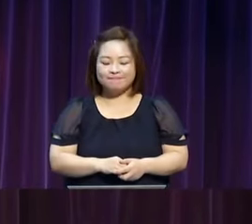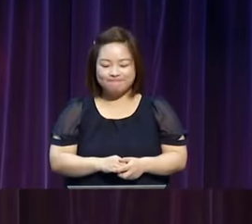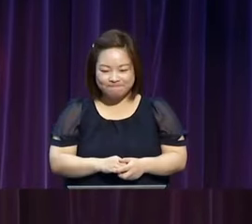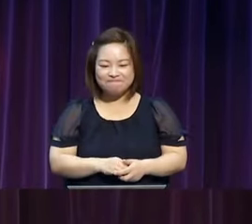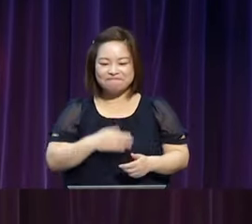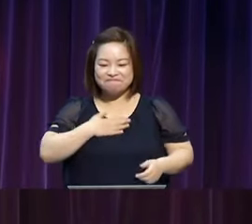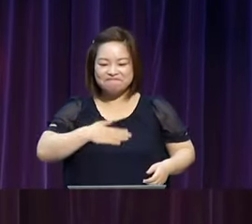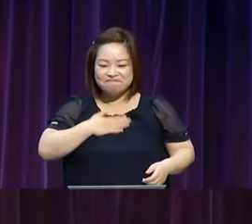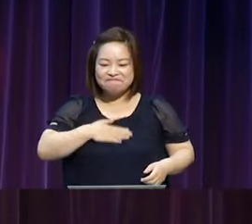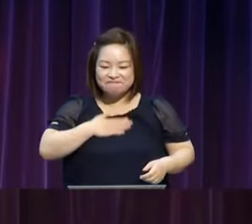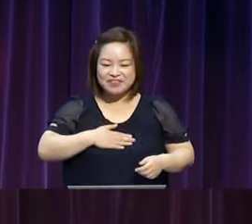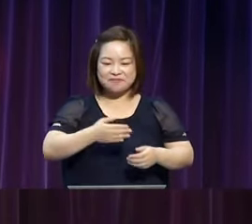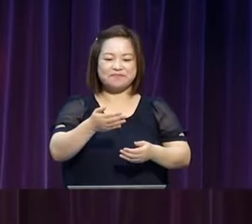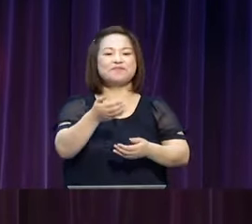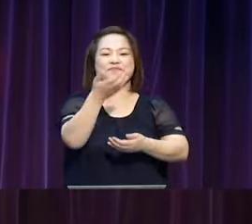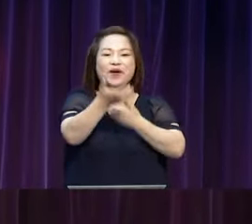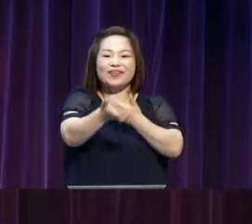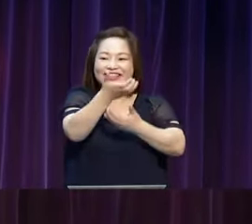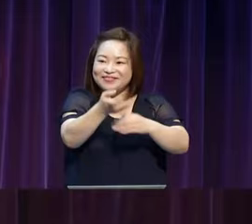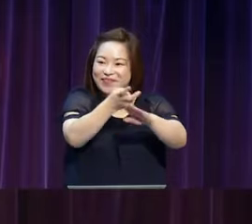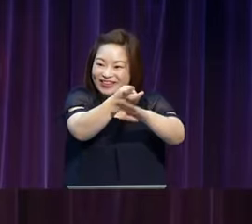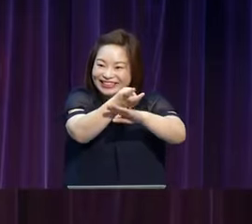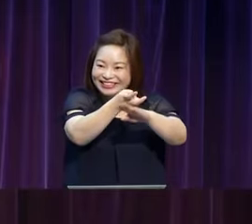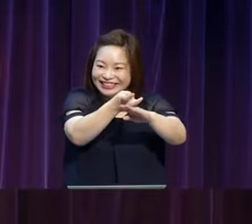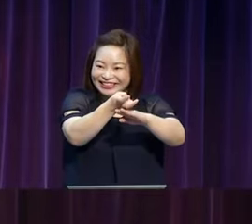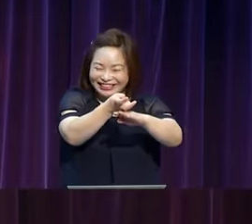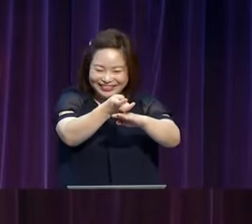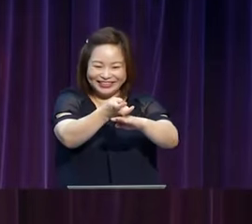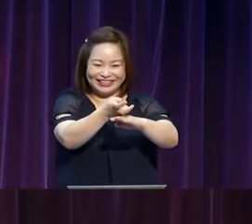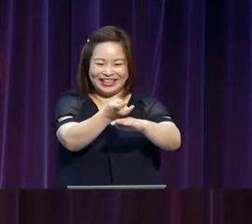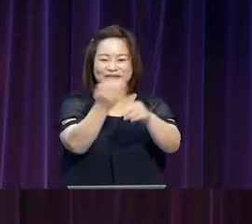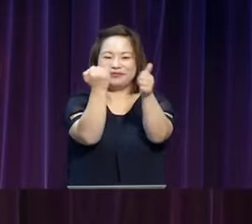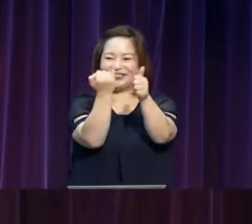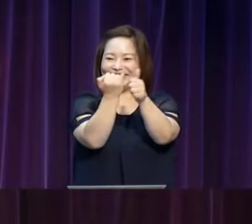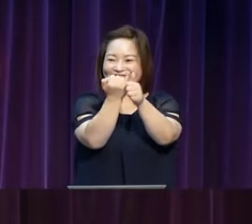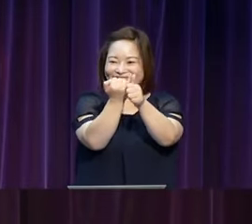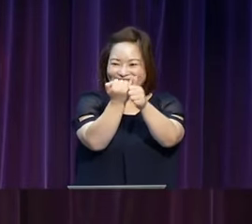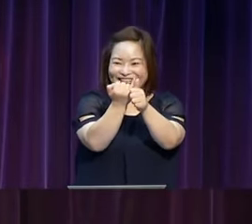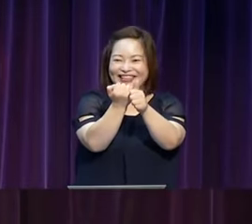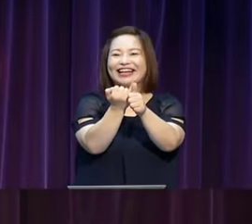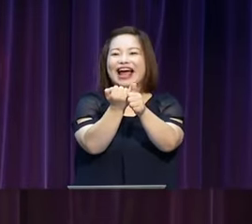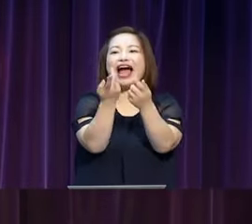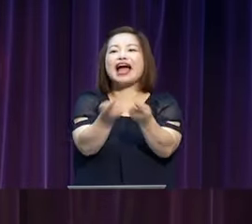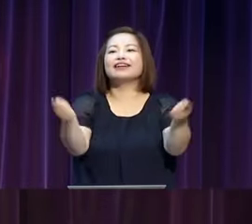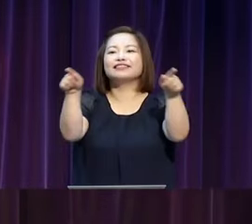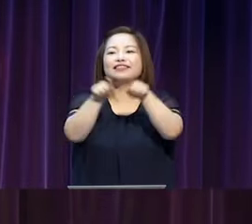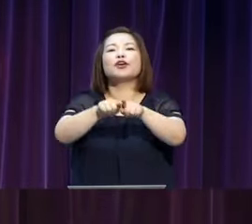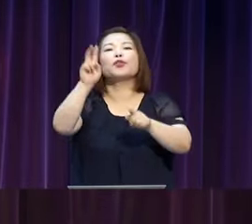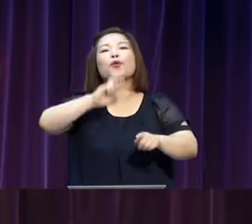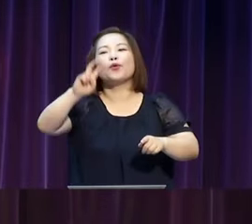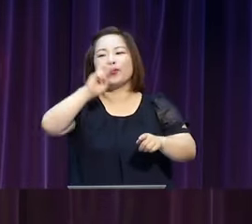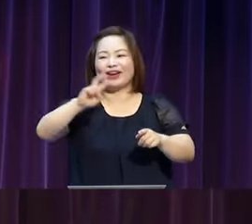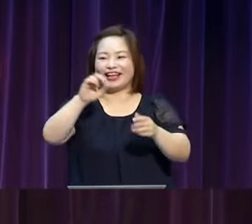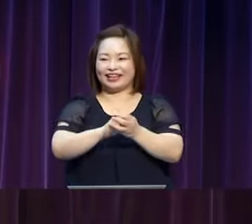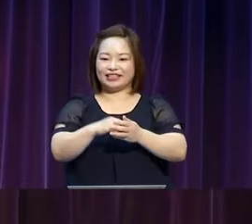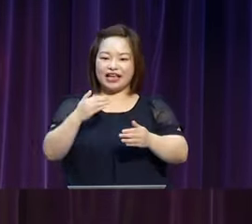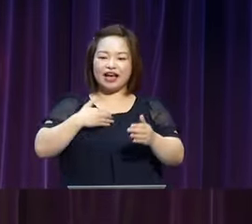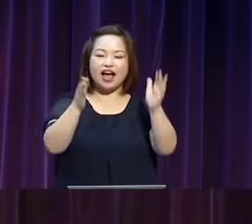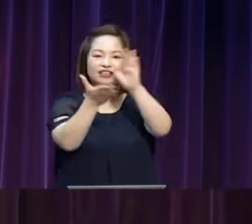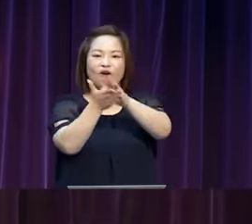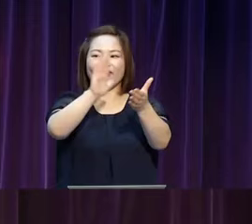그 버스 통로에서 집사람하고 둘이 서가지고 이 노래를 했어요. 그때는 제가 교회 학교 교사를